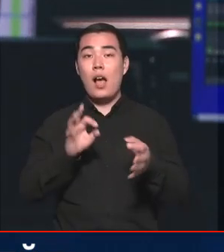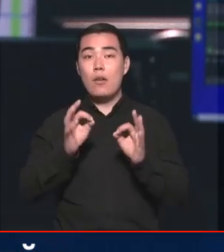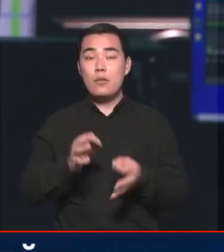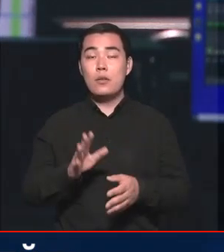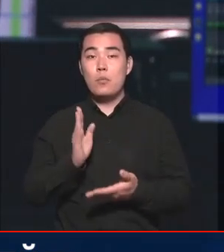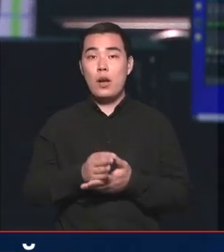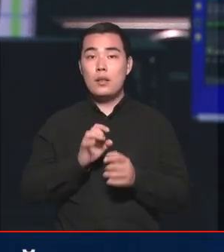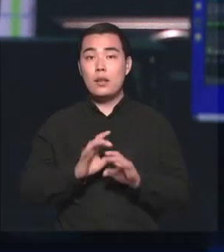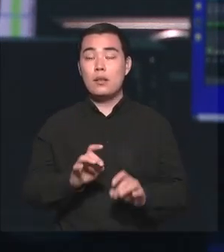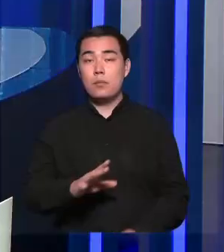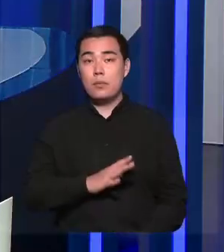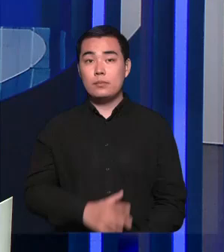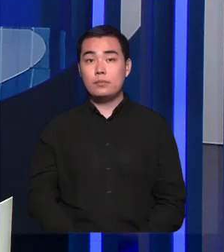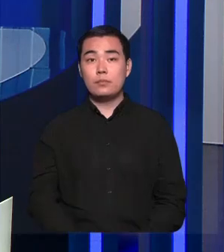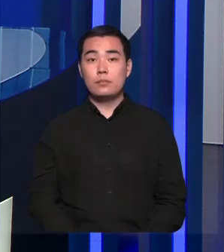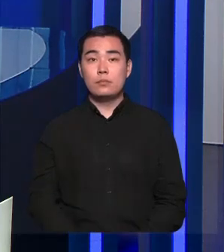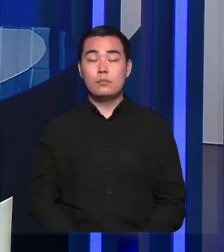болатын.